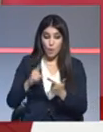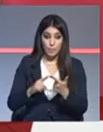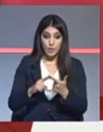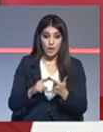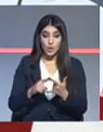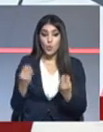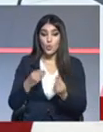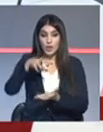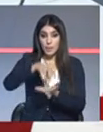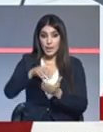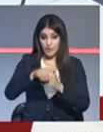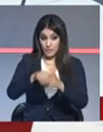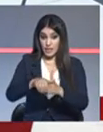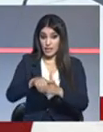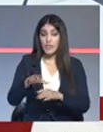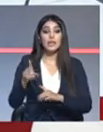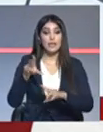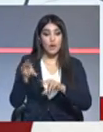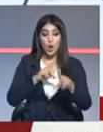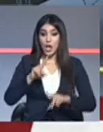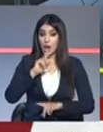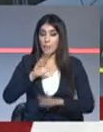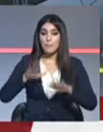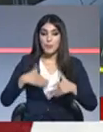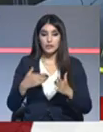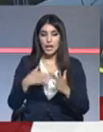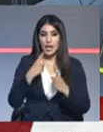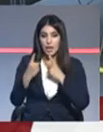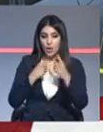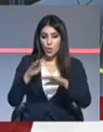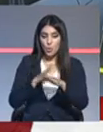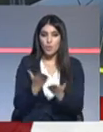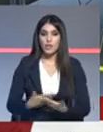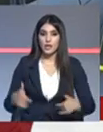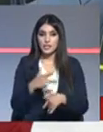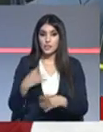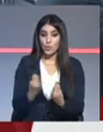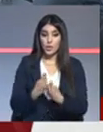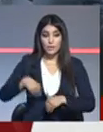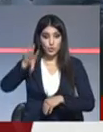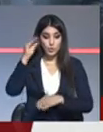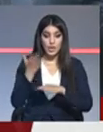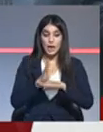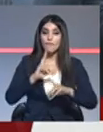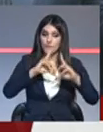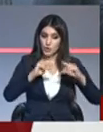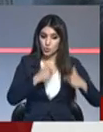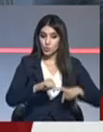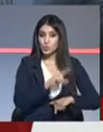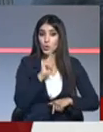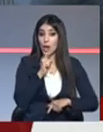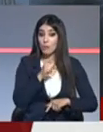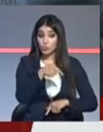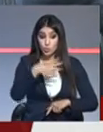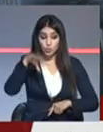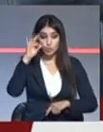مقر المنظمه وياتي هذا القرار بعد عرض حول الوضع الصحي في تونس قدمه رئيس الحكومه اكد من خلاله انا